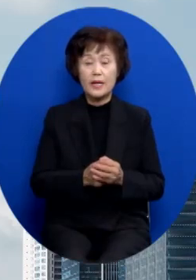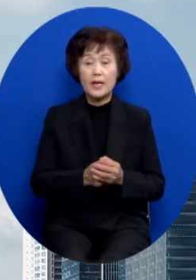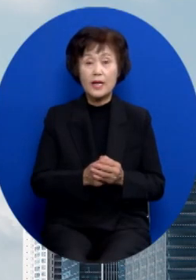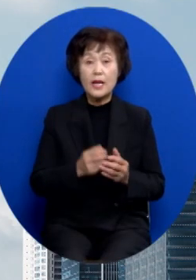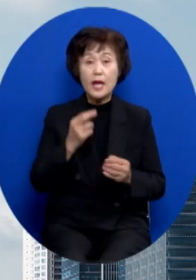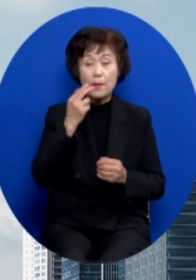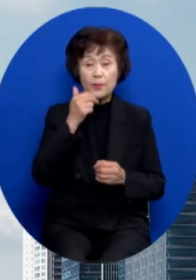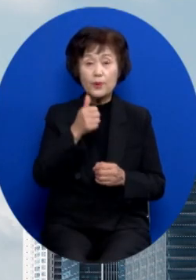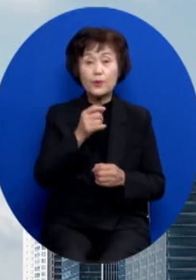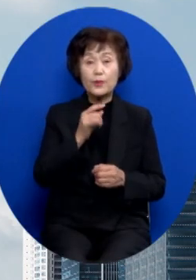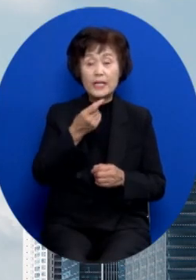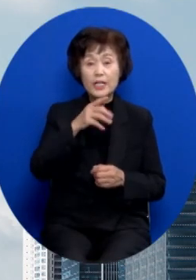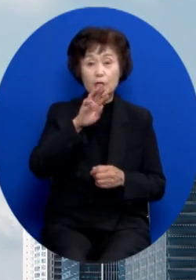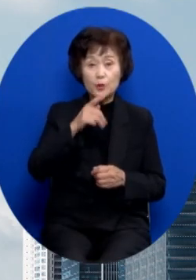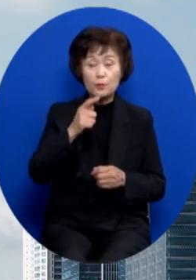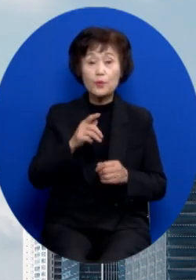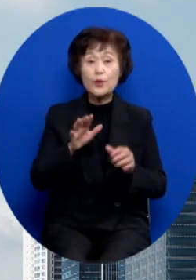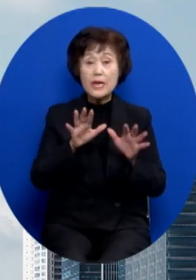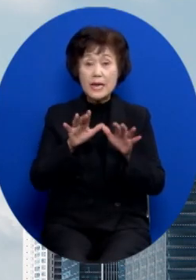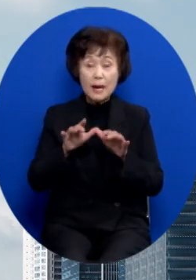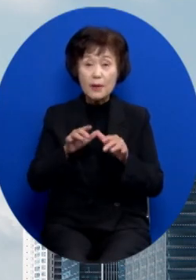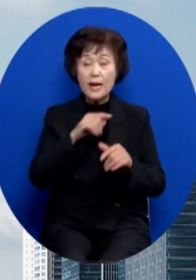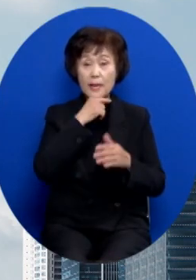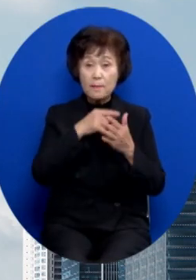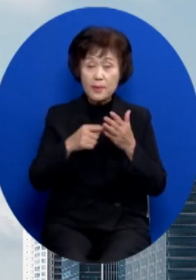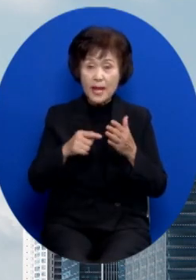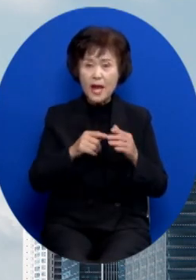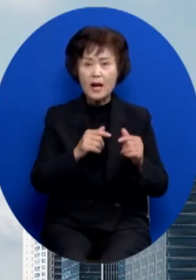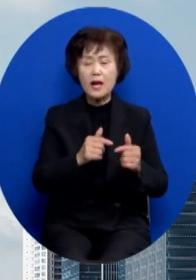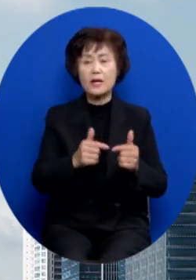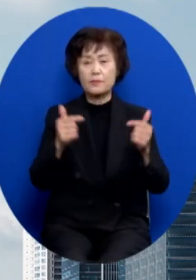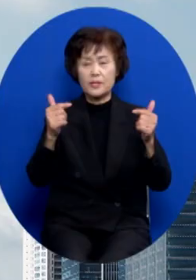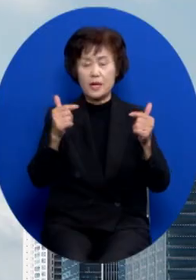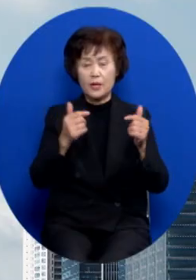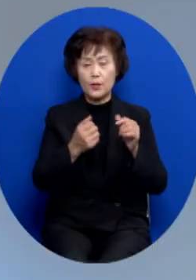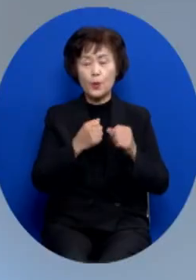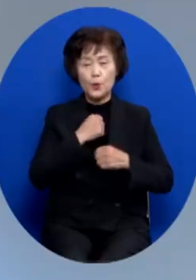산림청이 미국 흰불나방 피해 예방을 위한 방제를 당부했습니다.